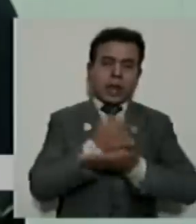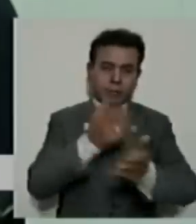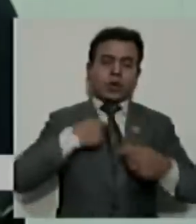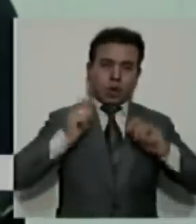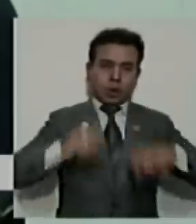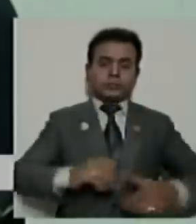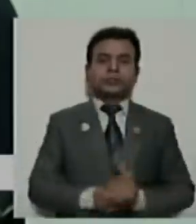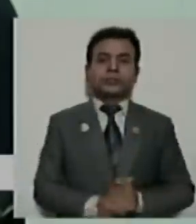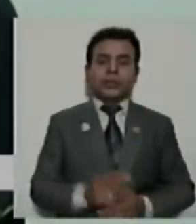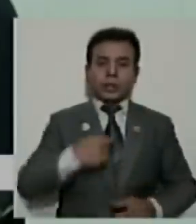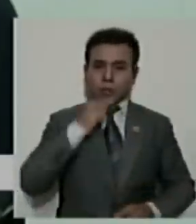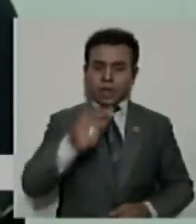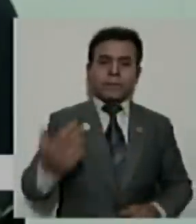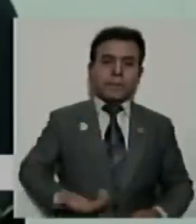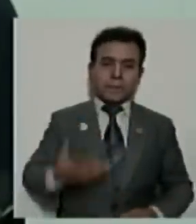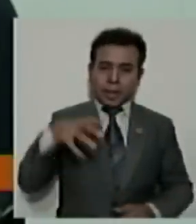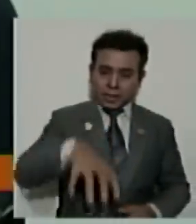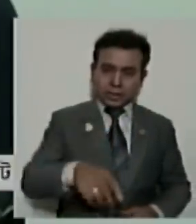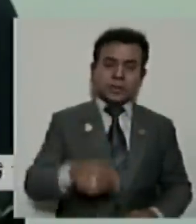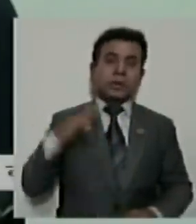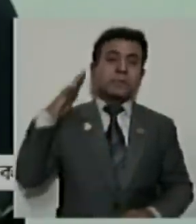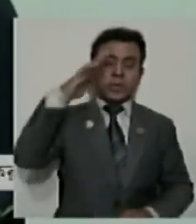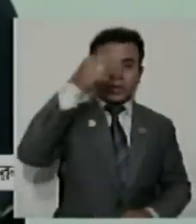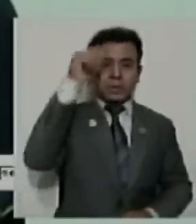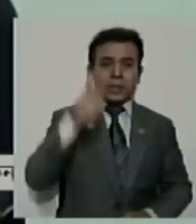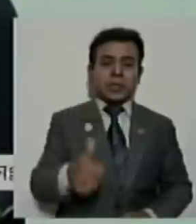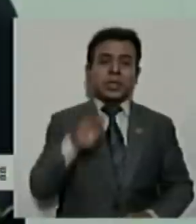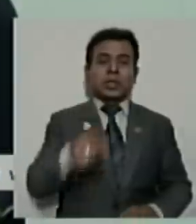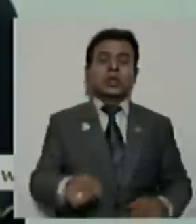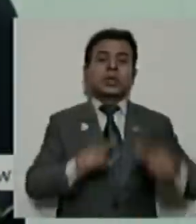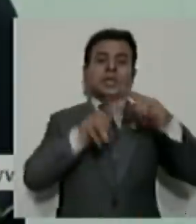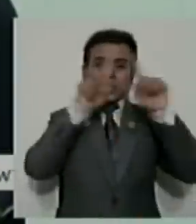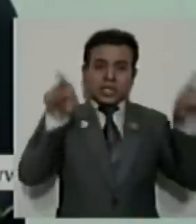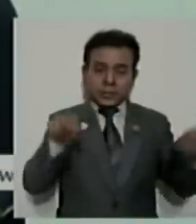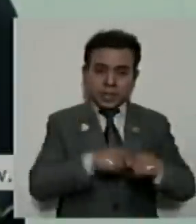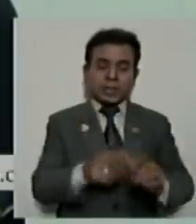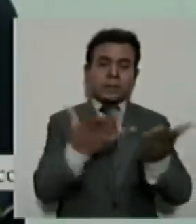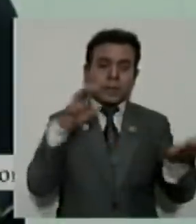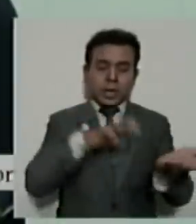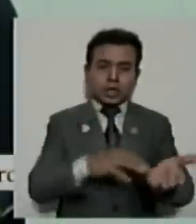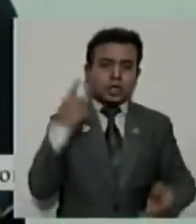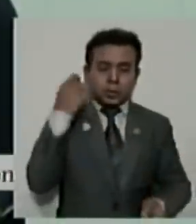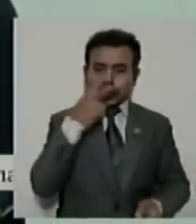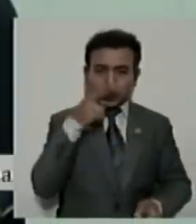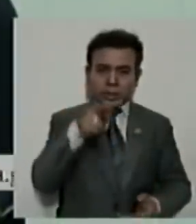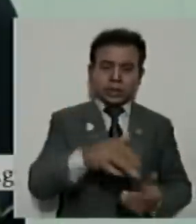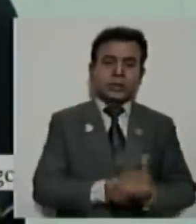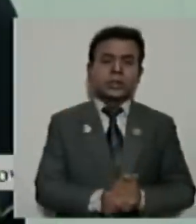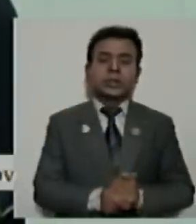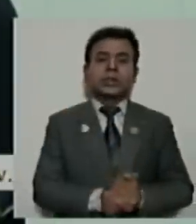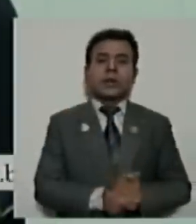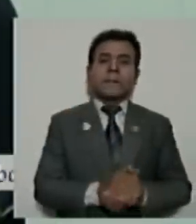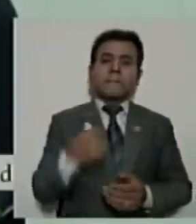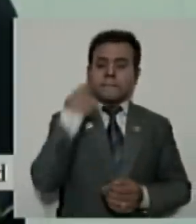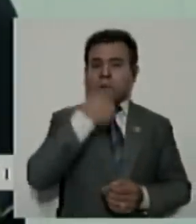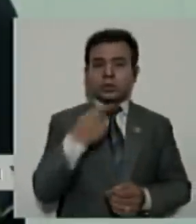বাসস্থানে এবং মানুষ তার বিভিন্ন বাজার বা অন্যান্য জায়গায় গমন করবেন কিভাবে সেগুলো সোশ্যাল ডিস্টেন্সিং বা ফিজিক্যাল